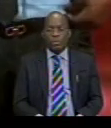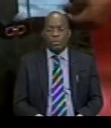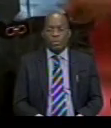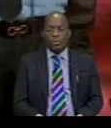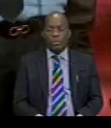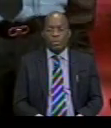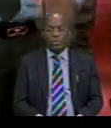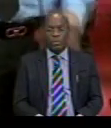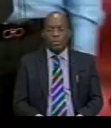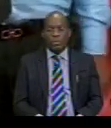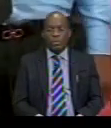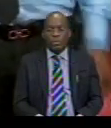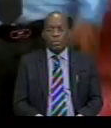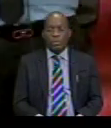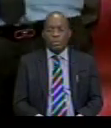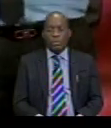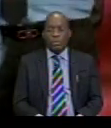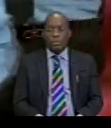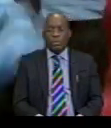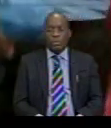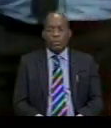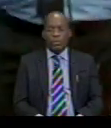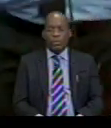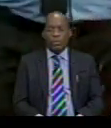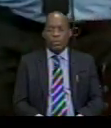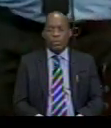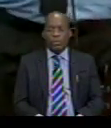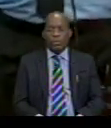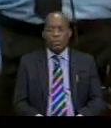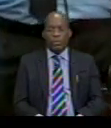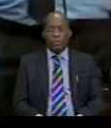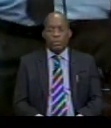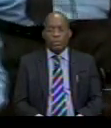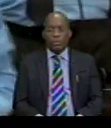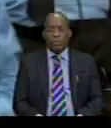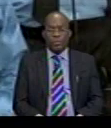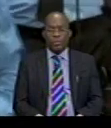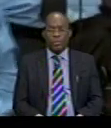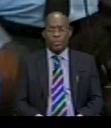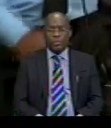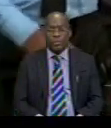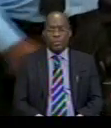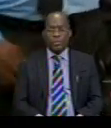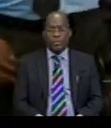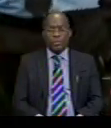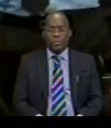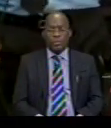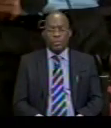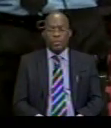Au dernier amen ce soir, tu témoigneras au nom de Jésus.